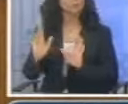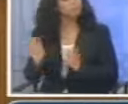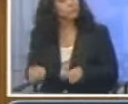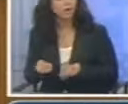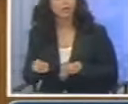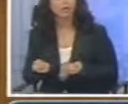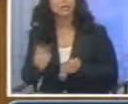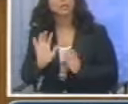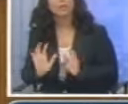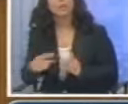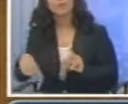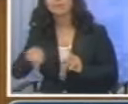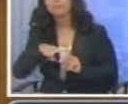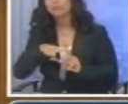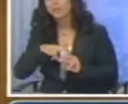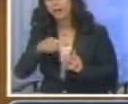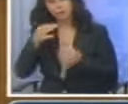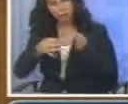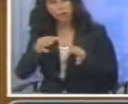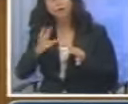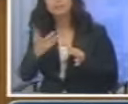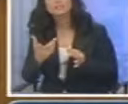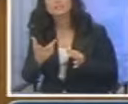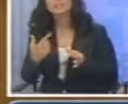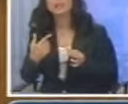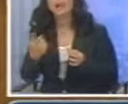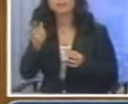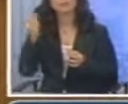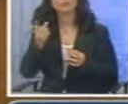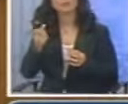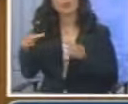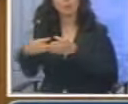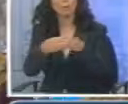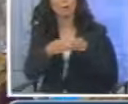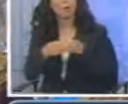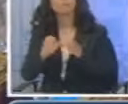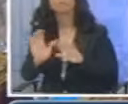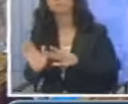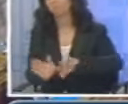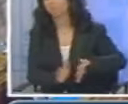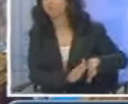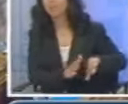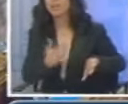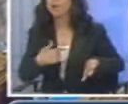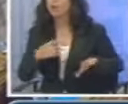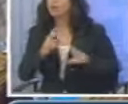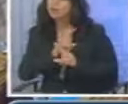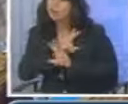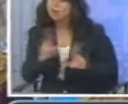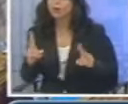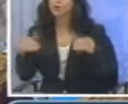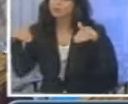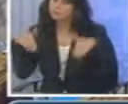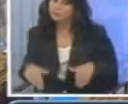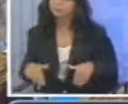έννοια θα υπερβώ και τις αναλογίες των εκλογικών ποσοστών με απόλυτο και ειλικρινή σεβασμό